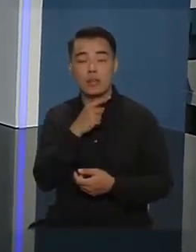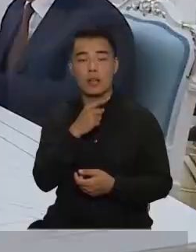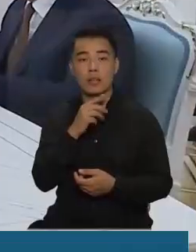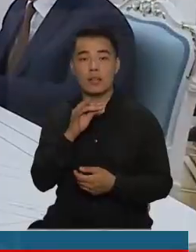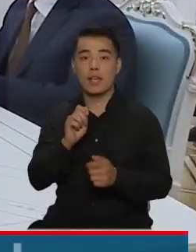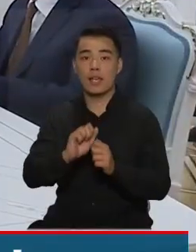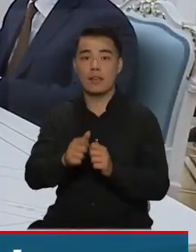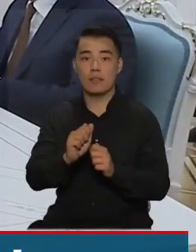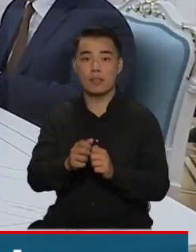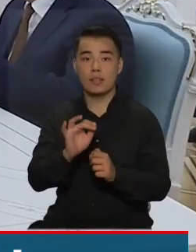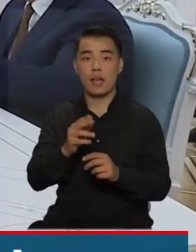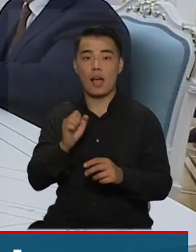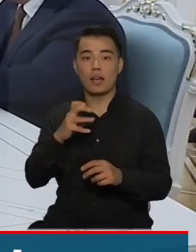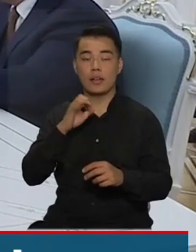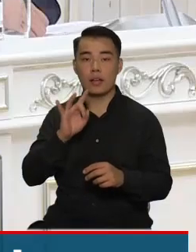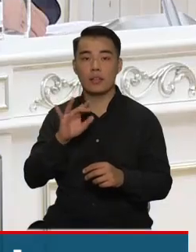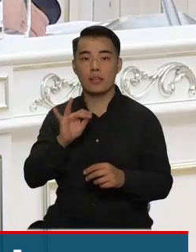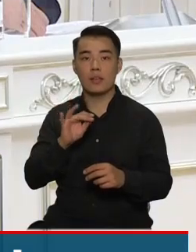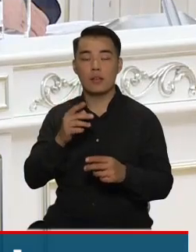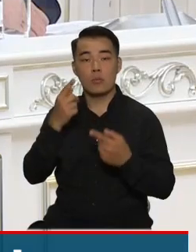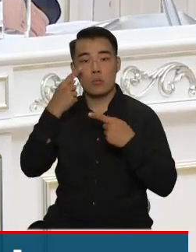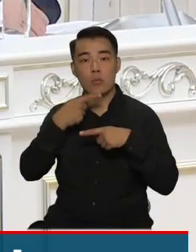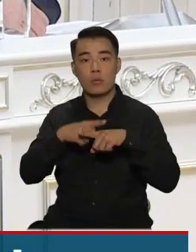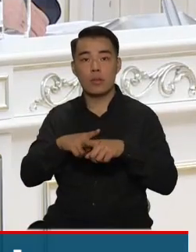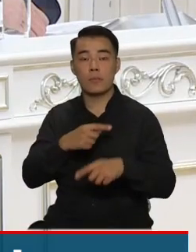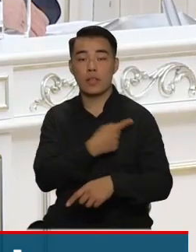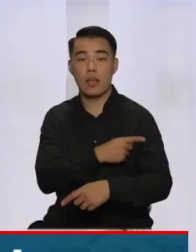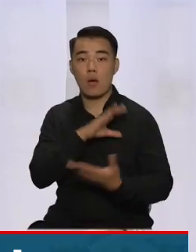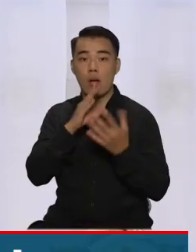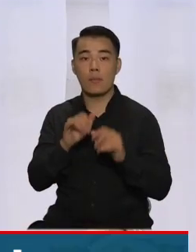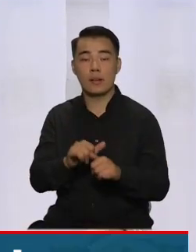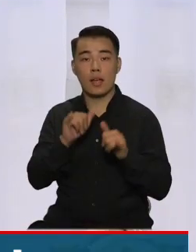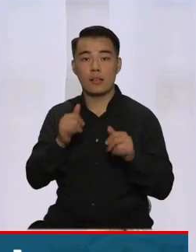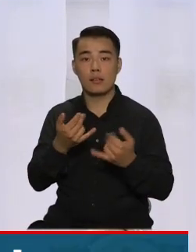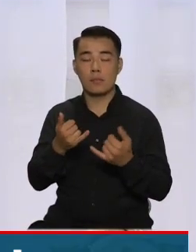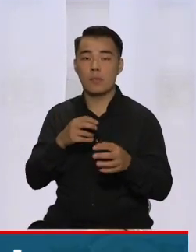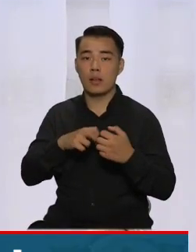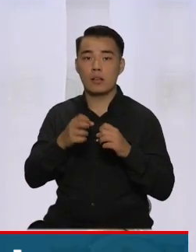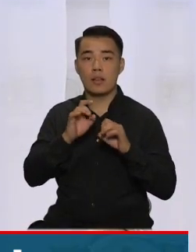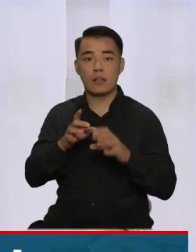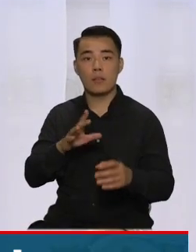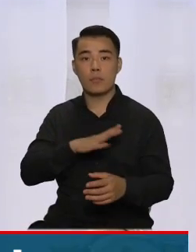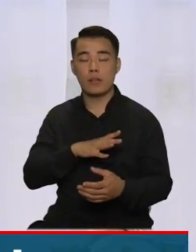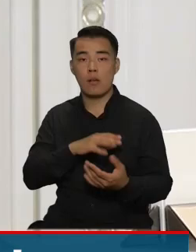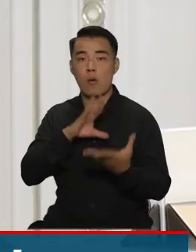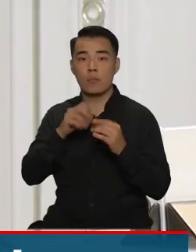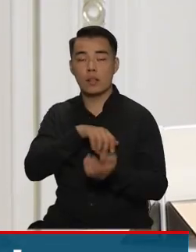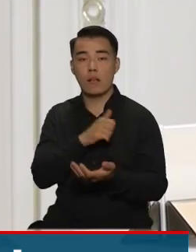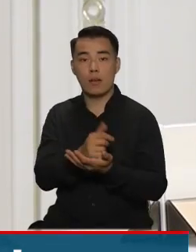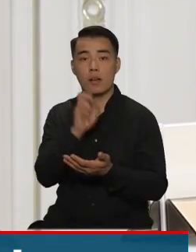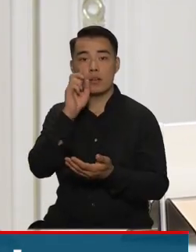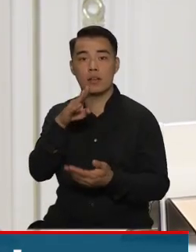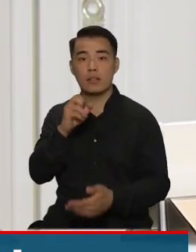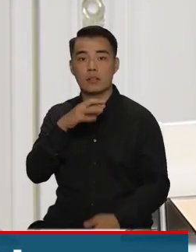экономикалық, инвестициялық, аграрлық және мәдени-гуманитарлық байланыстарды нығайту мәселелерін талқылады. Мемлекет басшысы Қазақстан